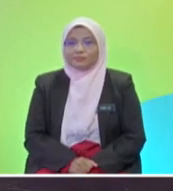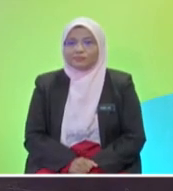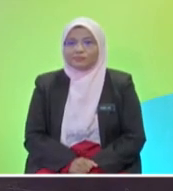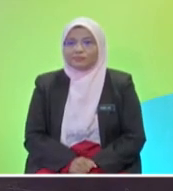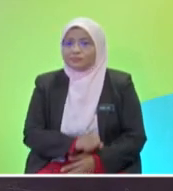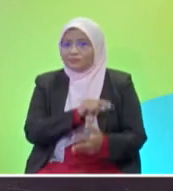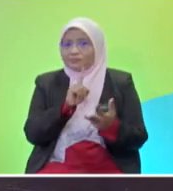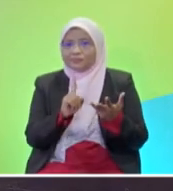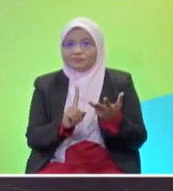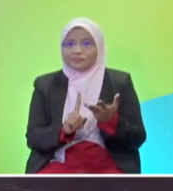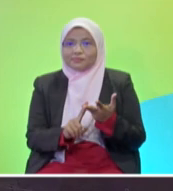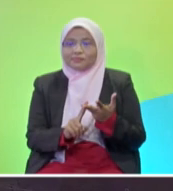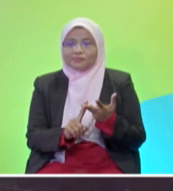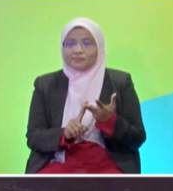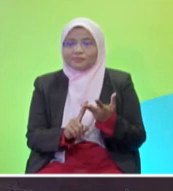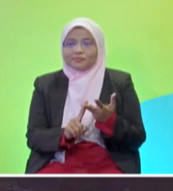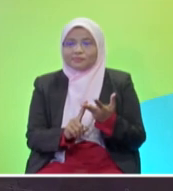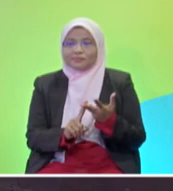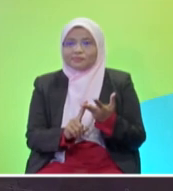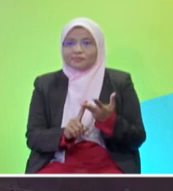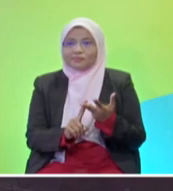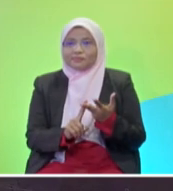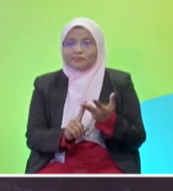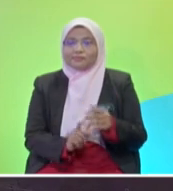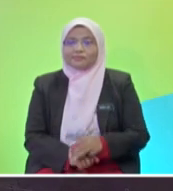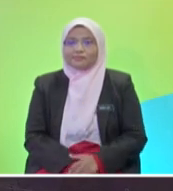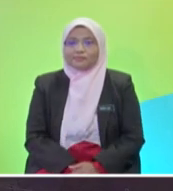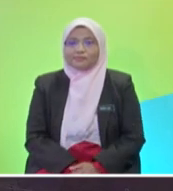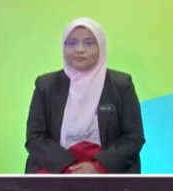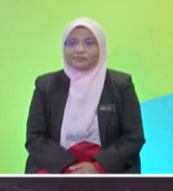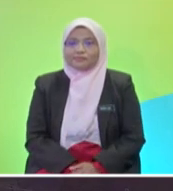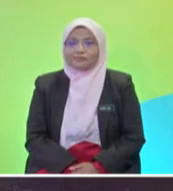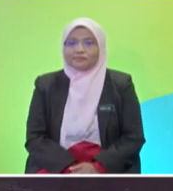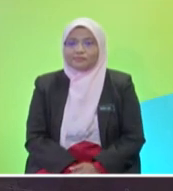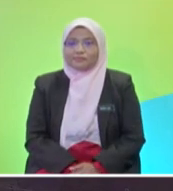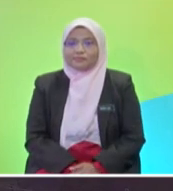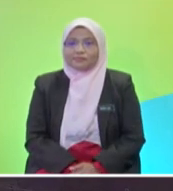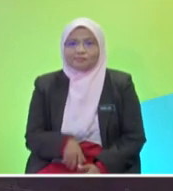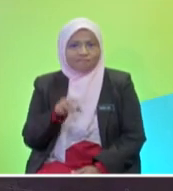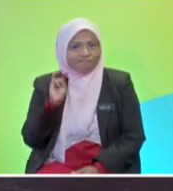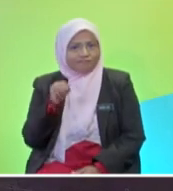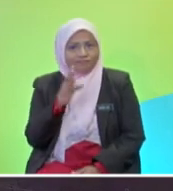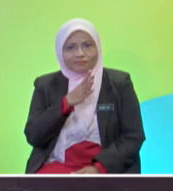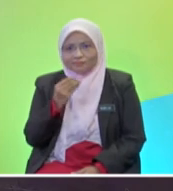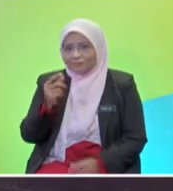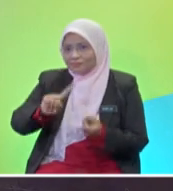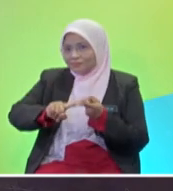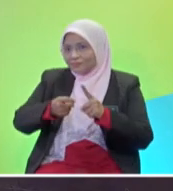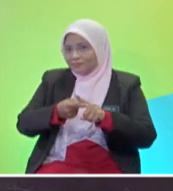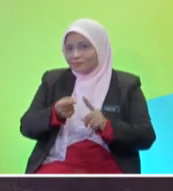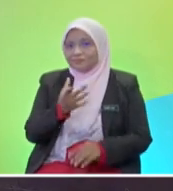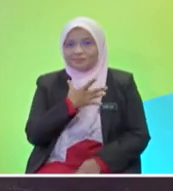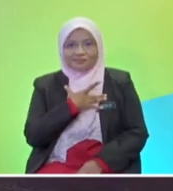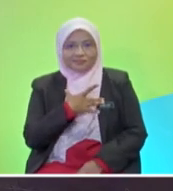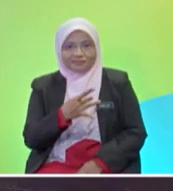yang keempat. Baiklah, yang keempat. Wah, ini Mira dah ramai kawan-kawan suka ni cikgu. Cikgu pun